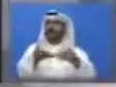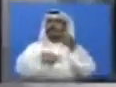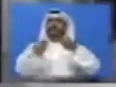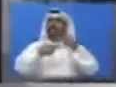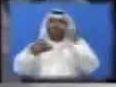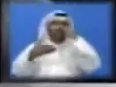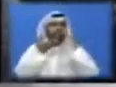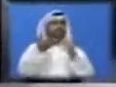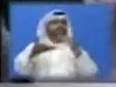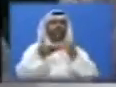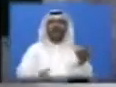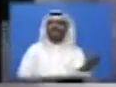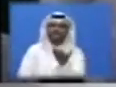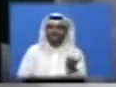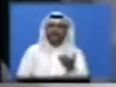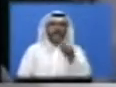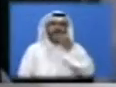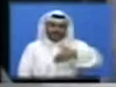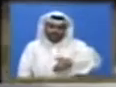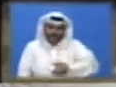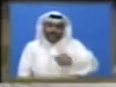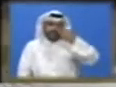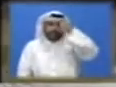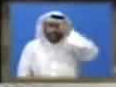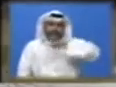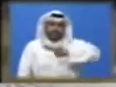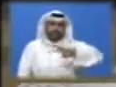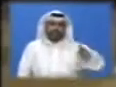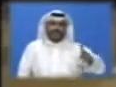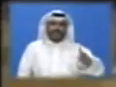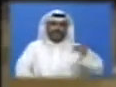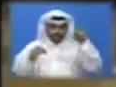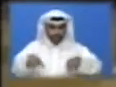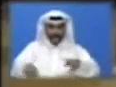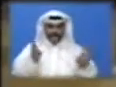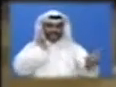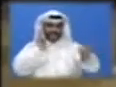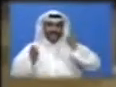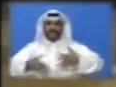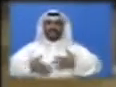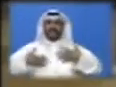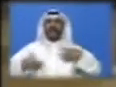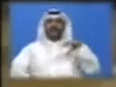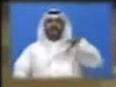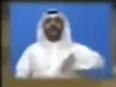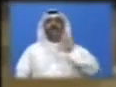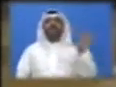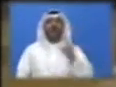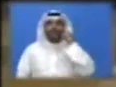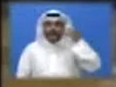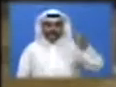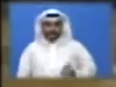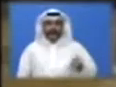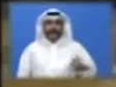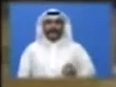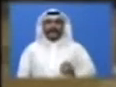طبيعية وفقر وجوع ومرض وغيرها. تحتفل اليوم سفارة دولة الكويت لدى مملكة البحرين